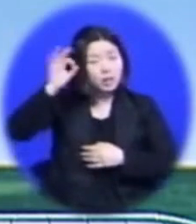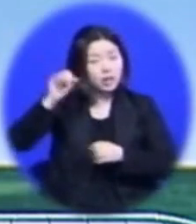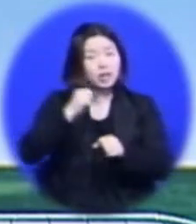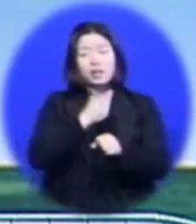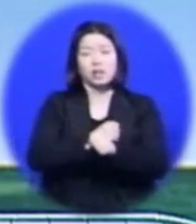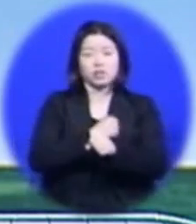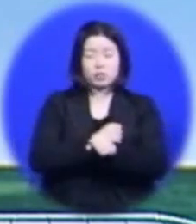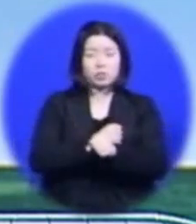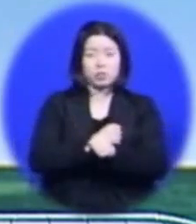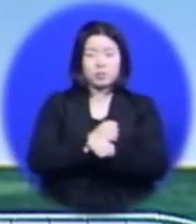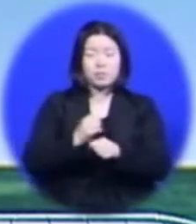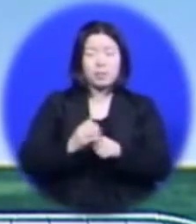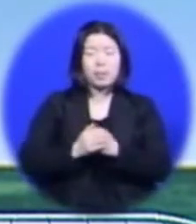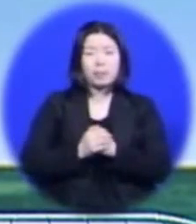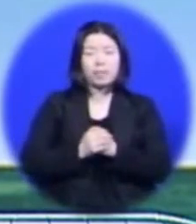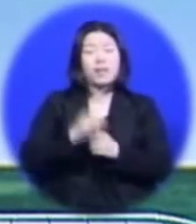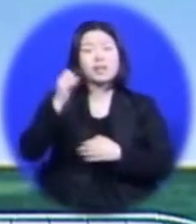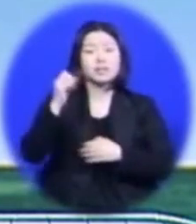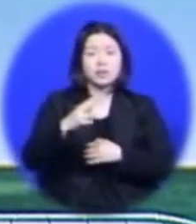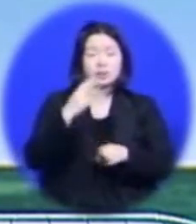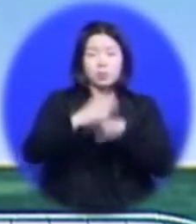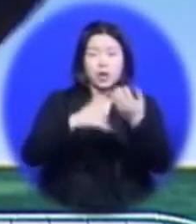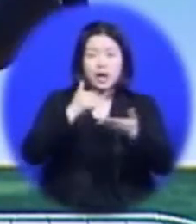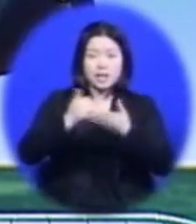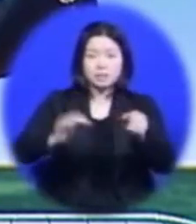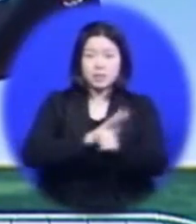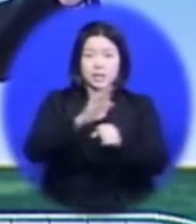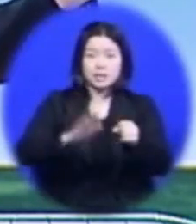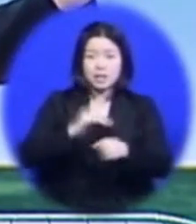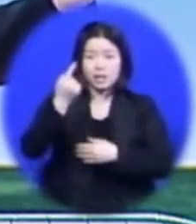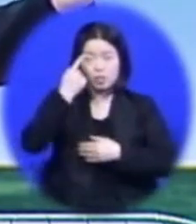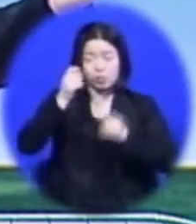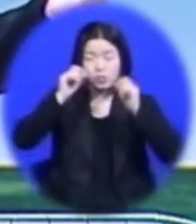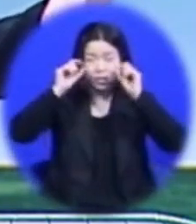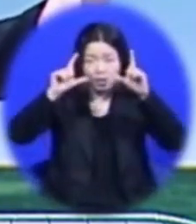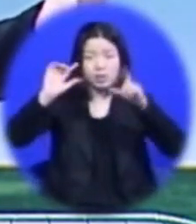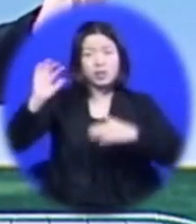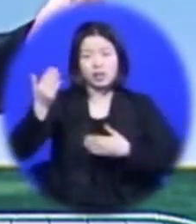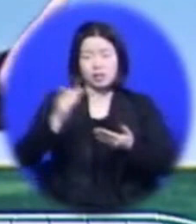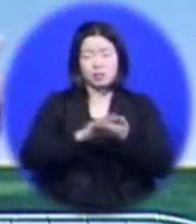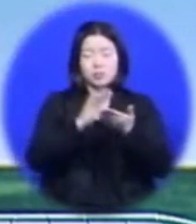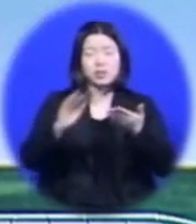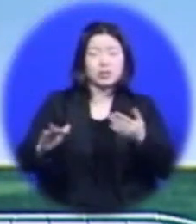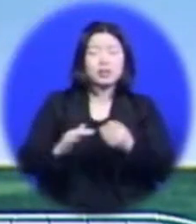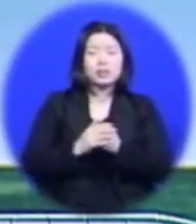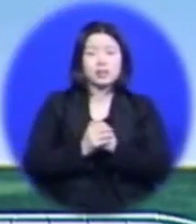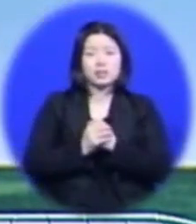하시고 그리고 하나님의 사랑의 눈이 열리는 겁니다.